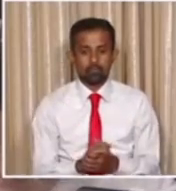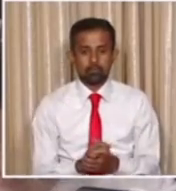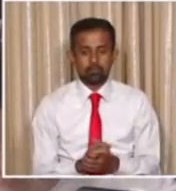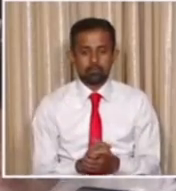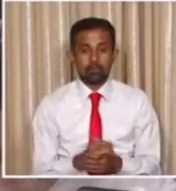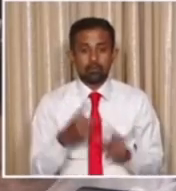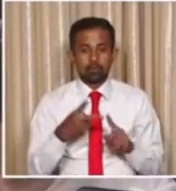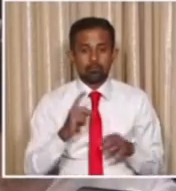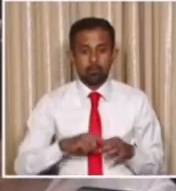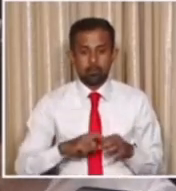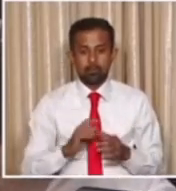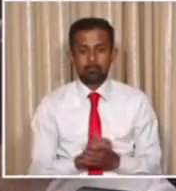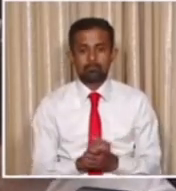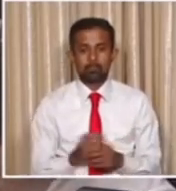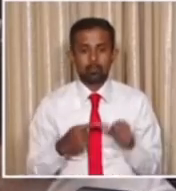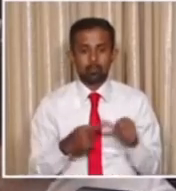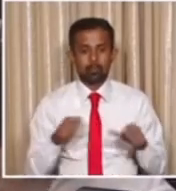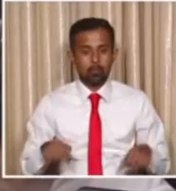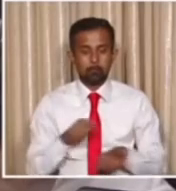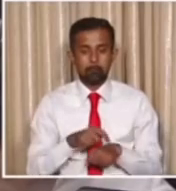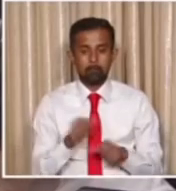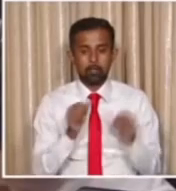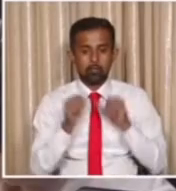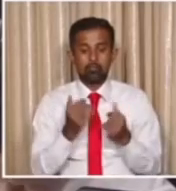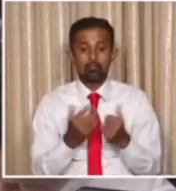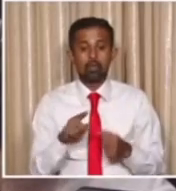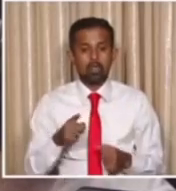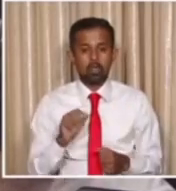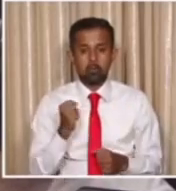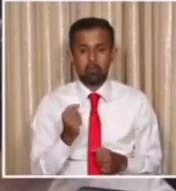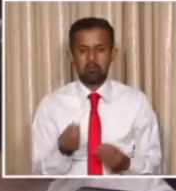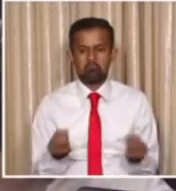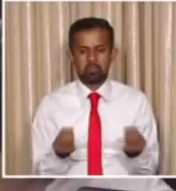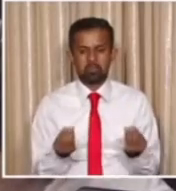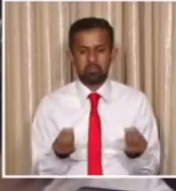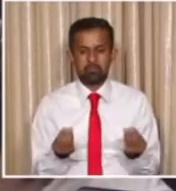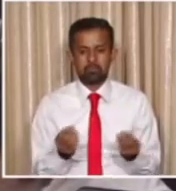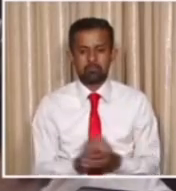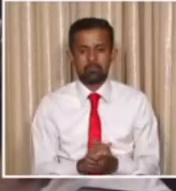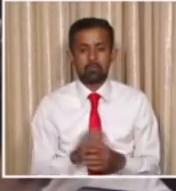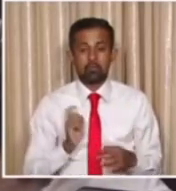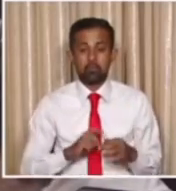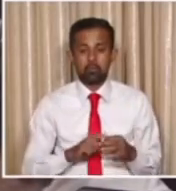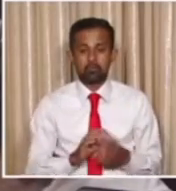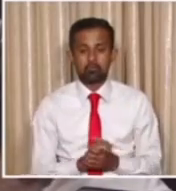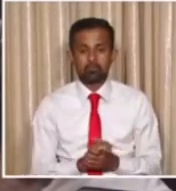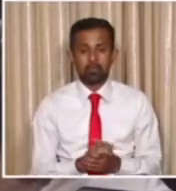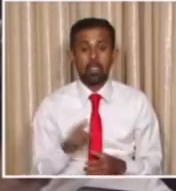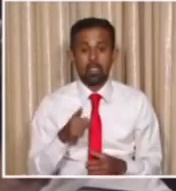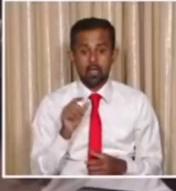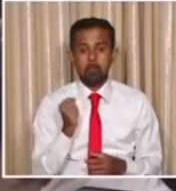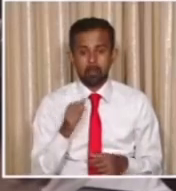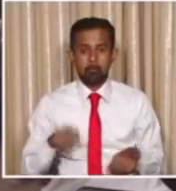ඒ දෙවැනි ප්‍රශ්නය පිළිතුර මේ වන විට ඖෂධ වර්ග 150ක හිඟයක් පවතී. ප්‍රශ්නය 150